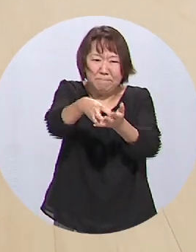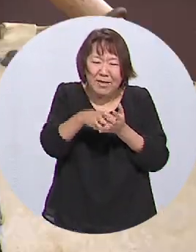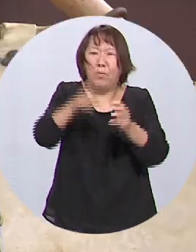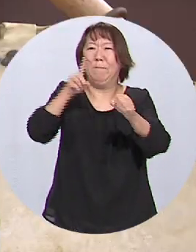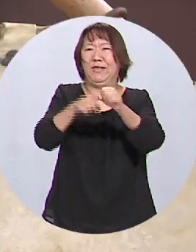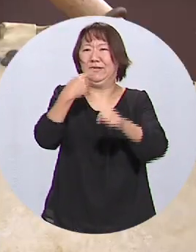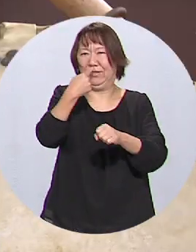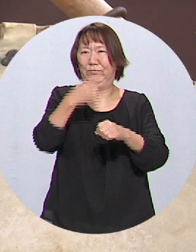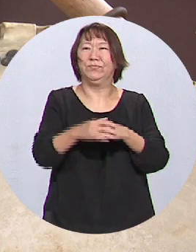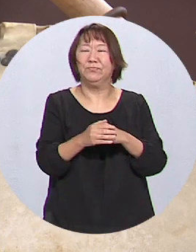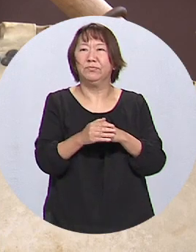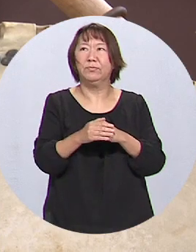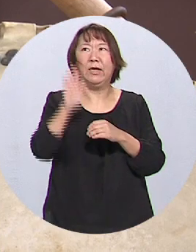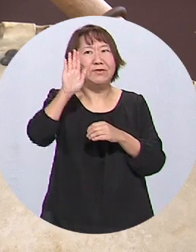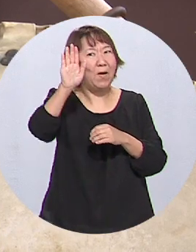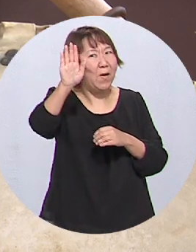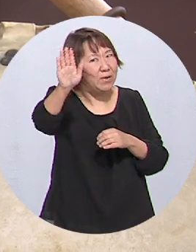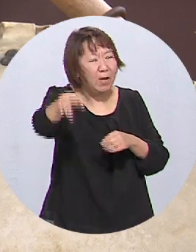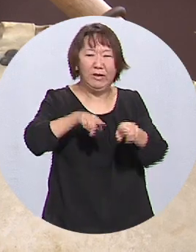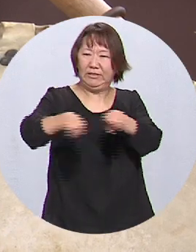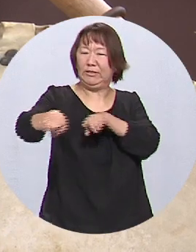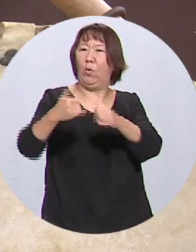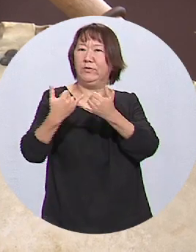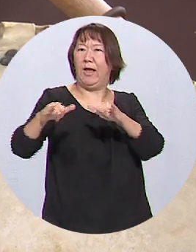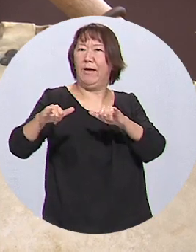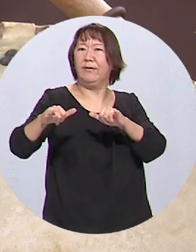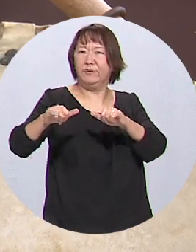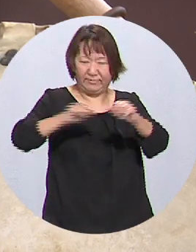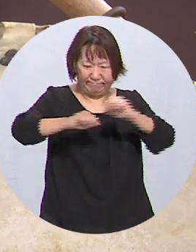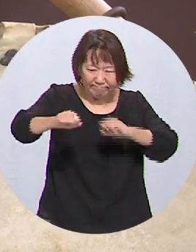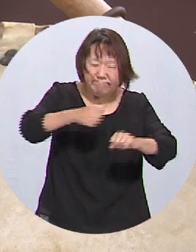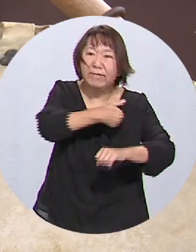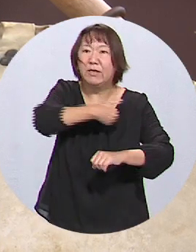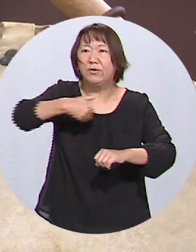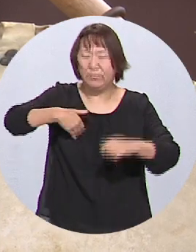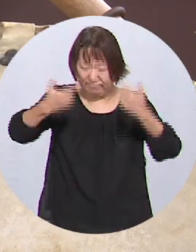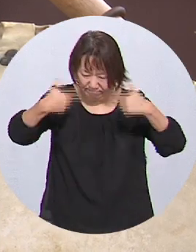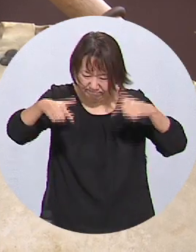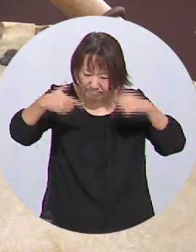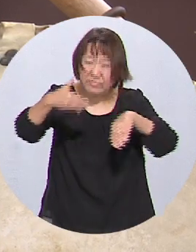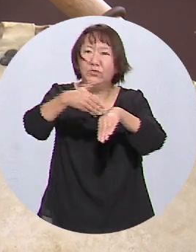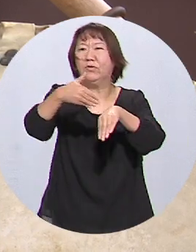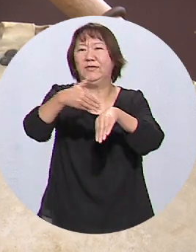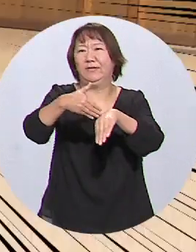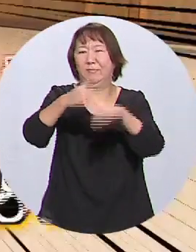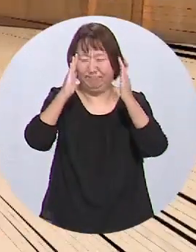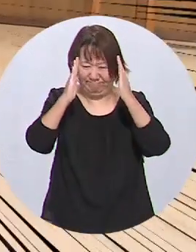ています。また将来は指導者として活躍できるよう日々精進しています。